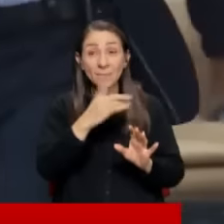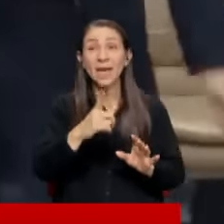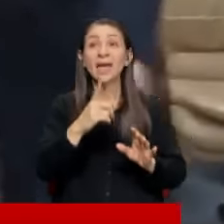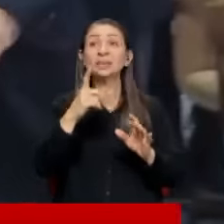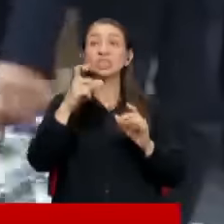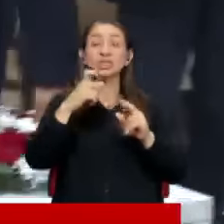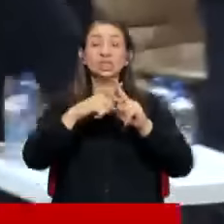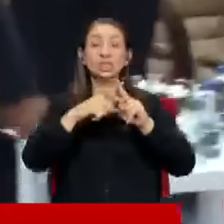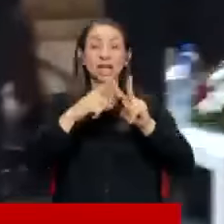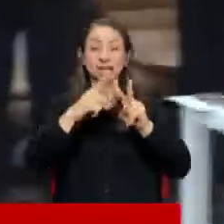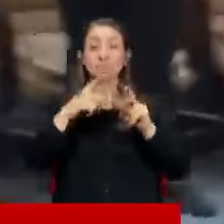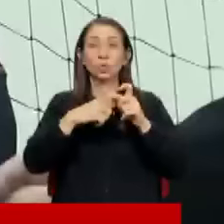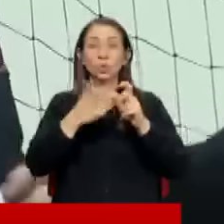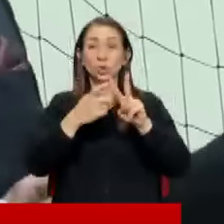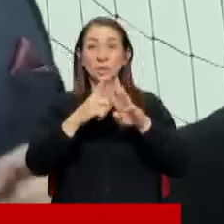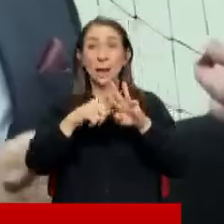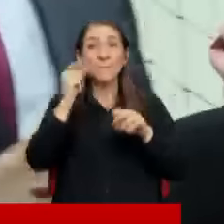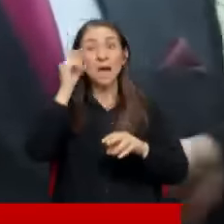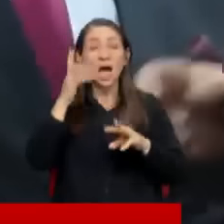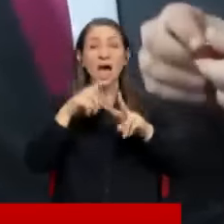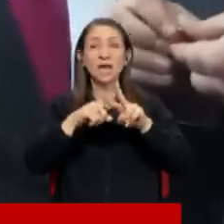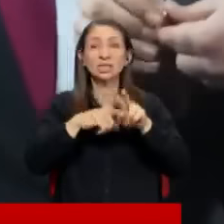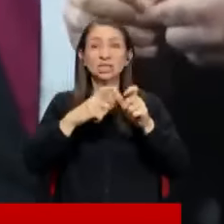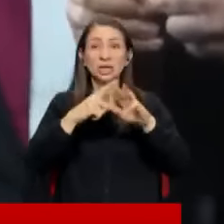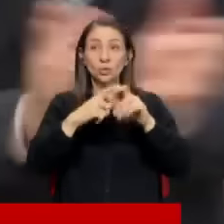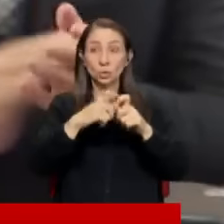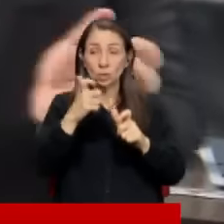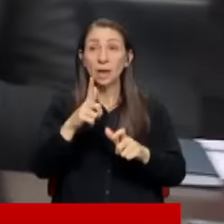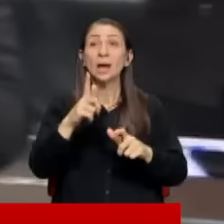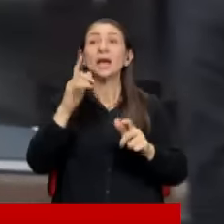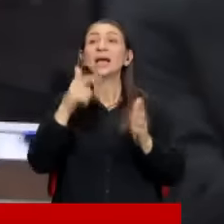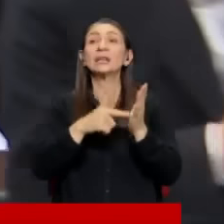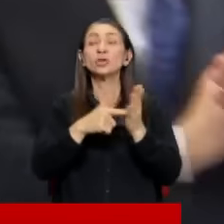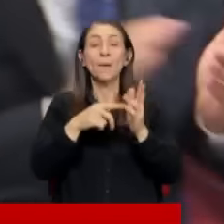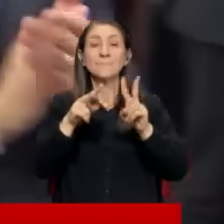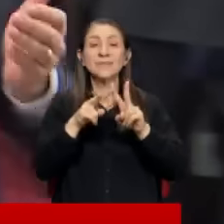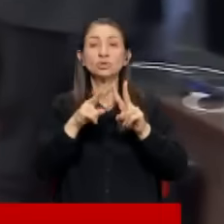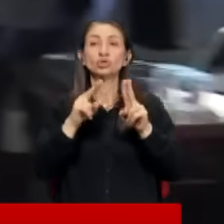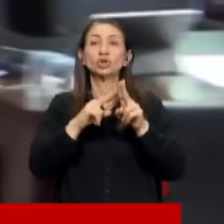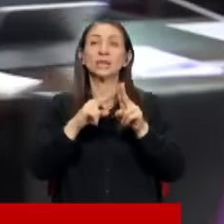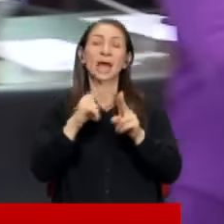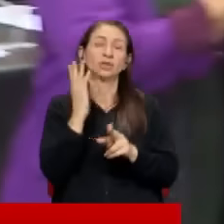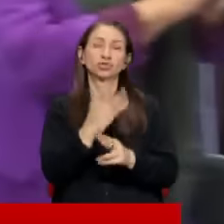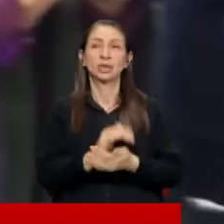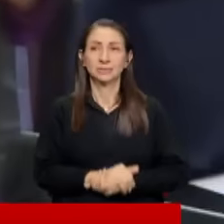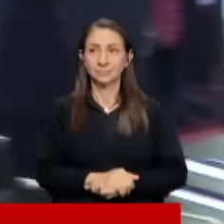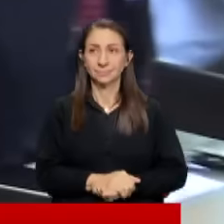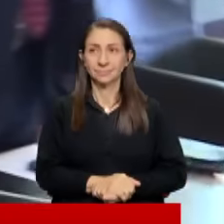Can Güner, Bakırköy'de Ayşegül Ovalıoğlu, Kadıköy'de ise Mesut Kösedağ'la girecek.